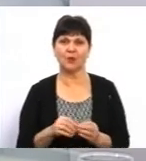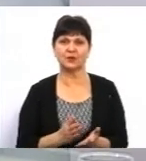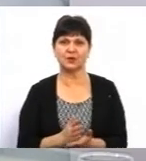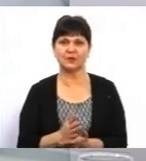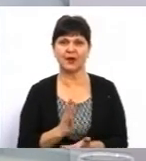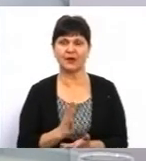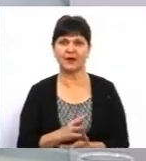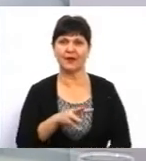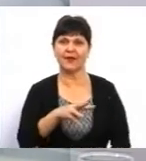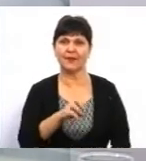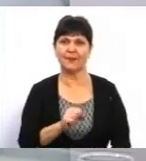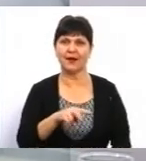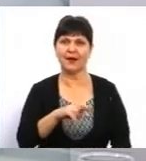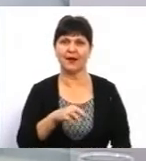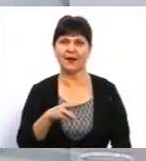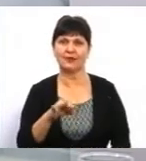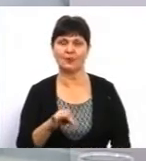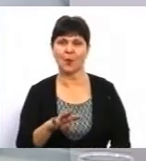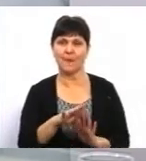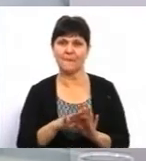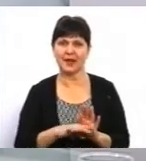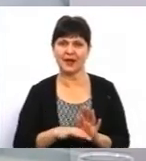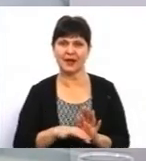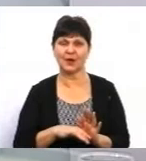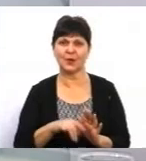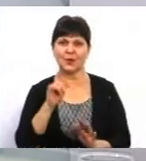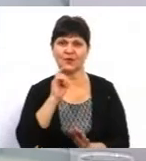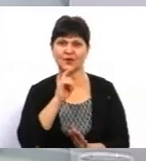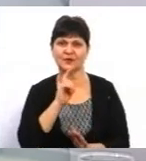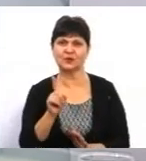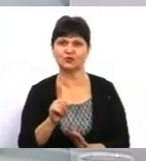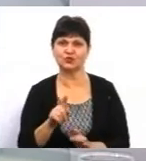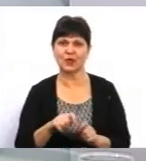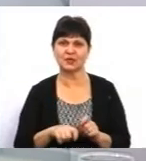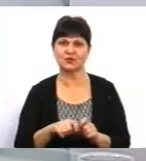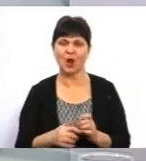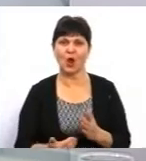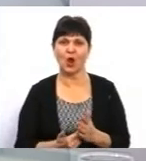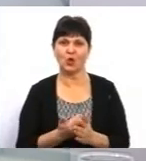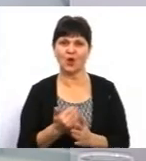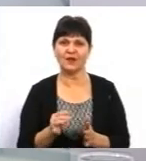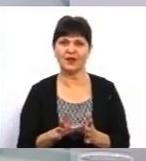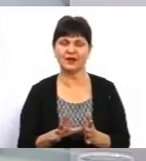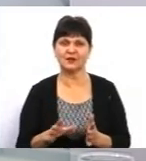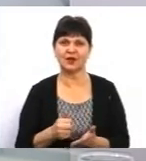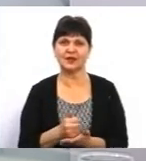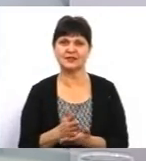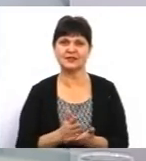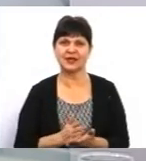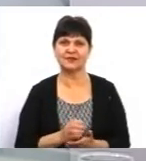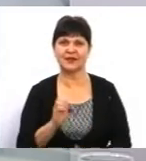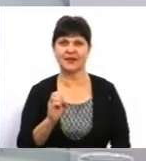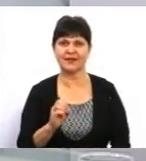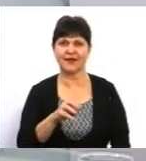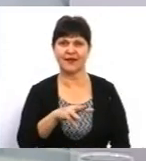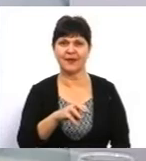Малятко. Вінниця серед переліку міст, що тестують новий електронний сервіс, є Малятко. На черзі